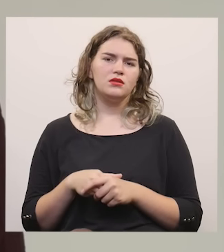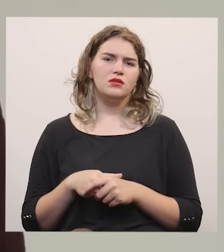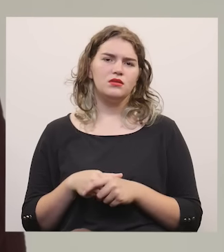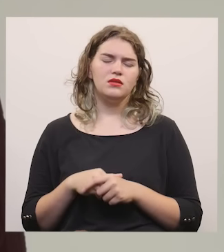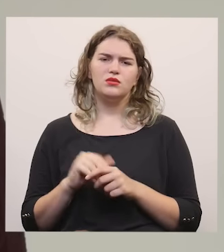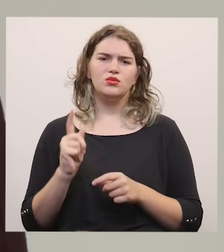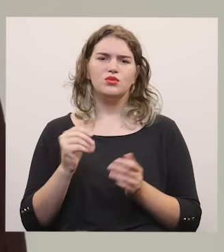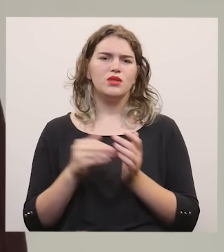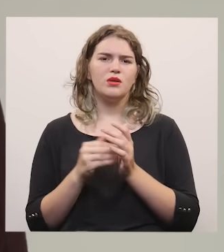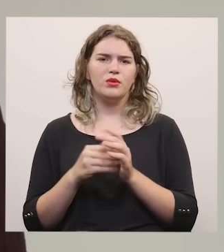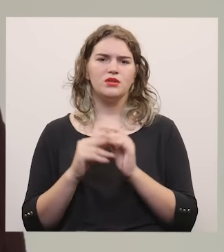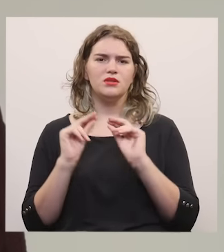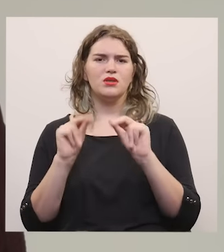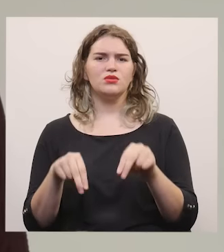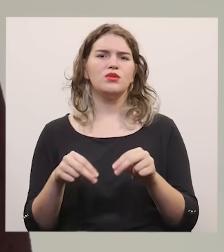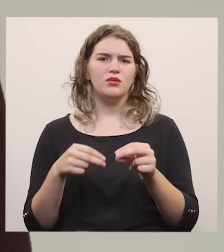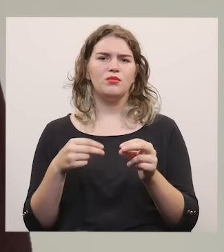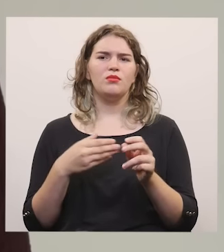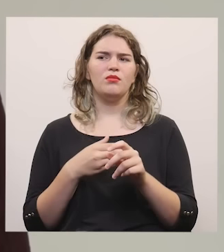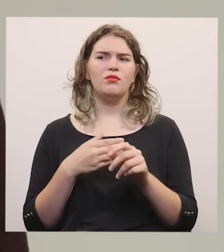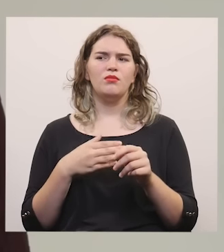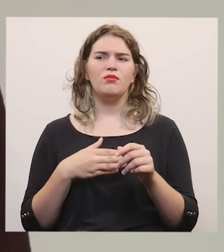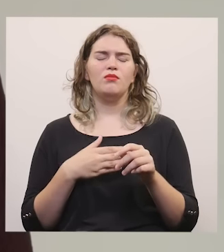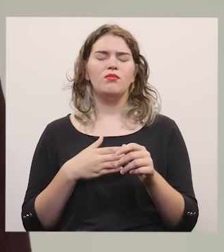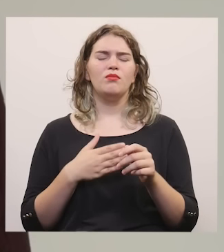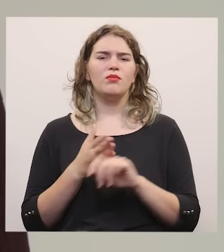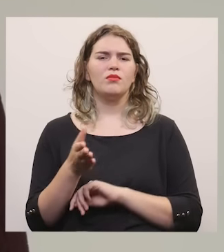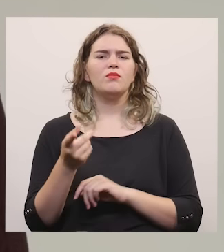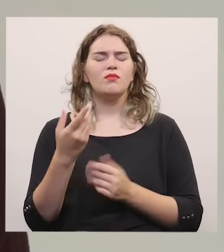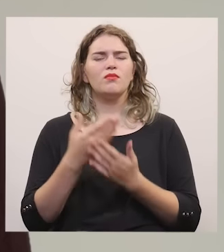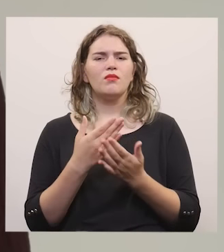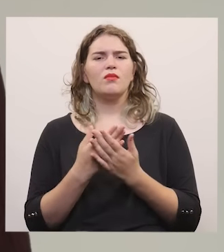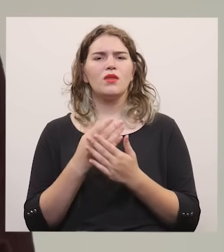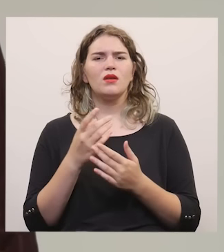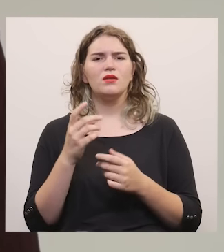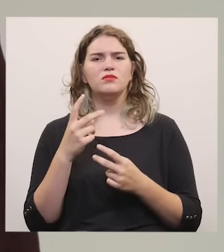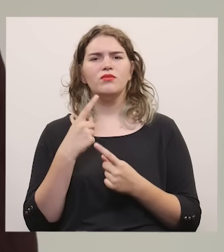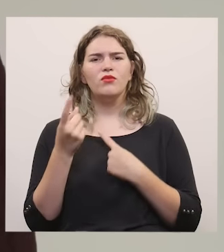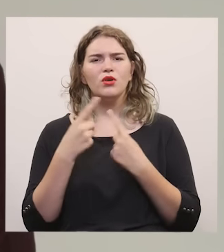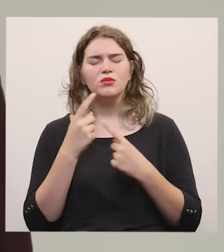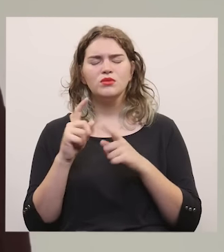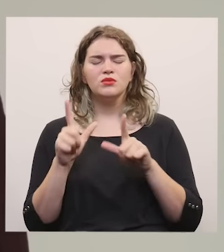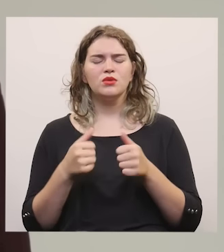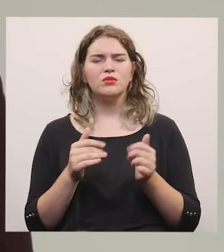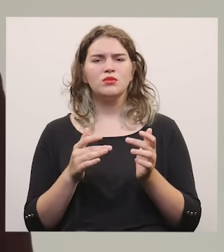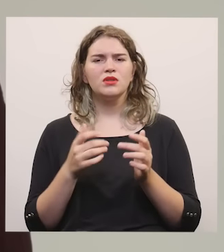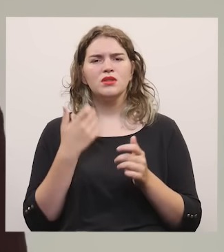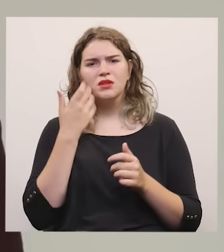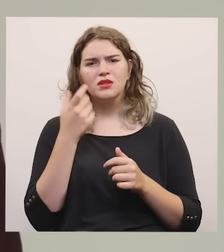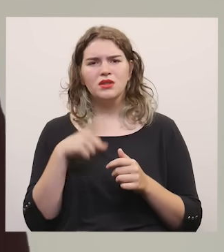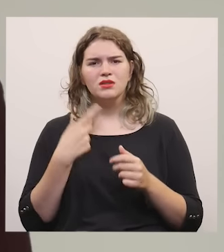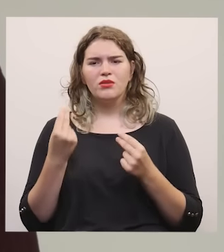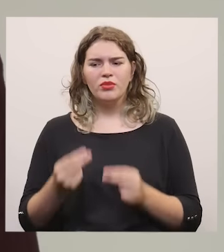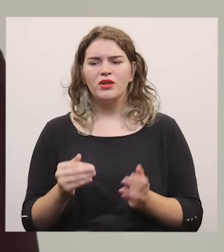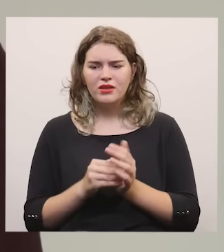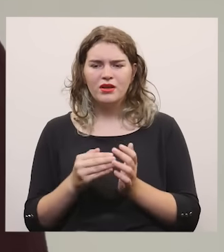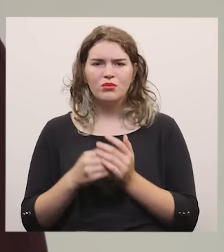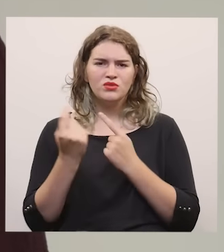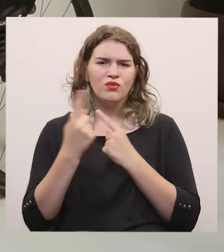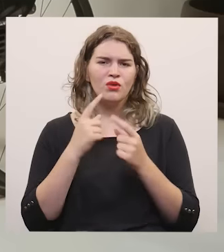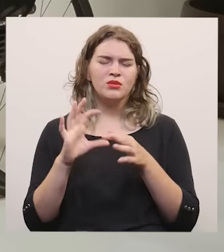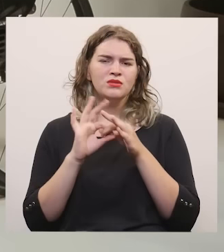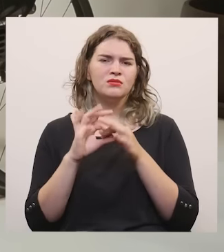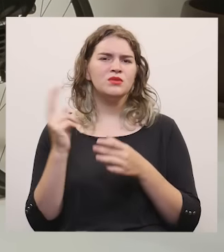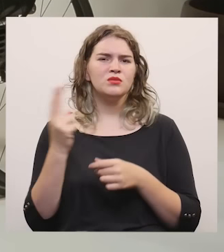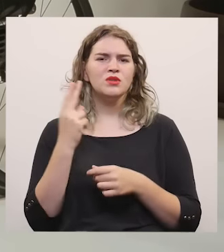dau, nu trebuie să se ajungă printr-o încercare atât de grea ca să te întorci și să te rogi și să vorbești cu Dumnezeu cu tot sufletul tău. Când îți este bine, atunci trebuie să o